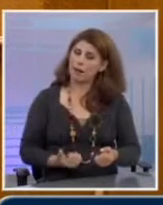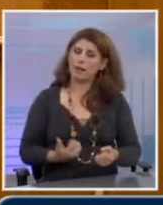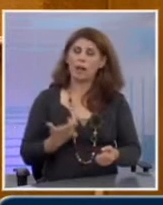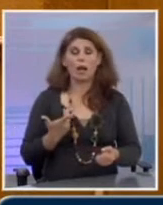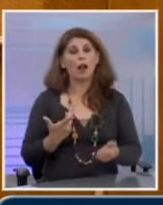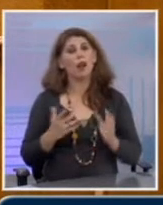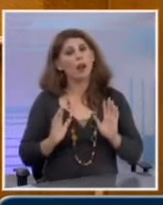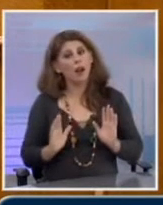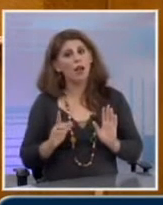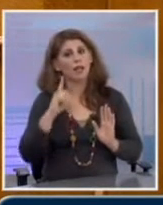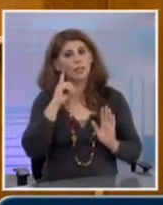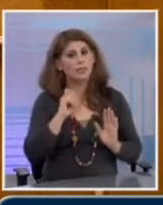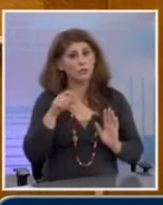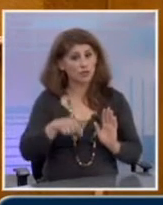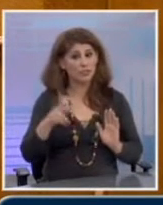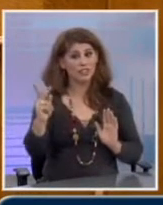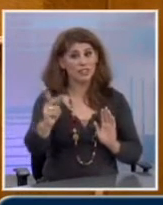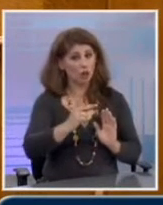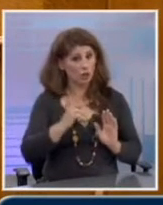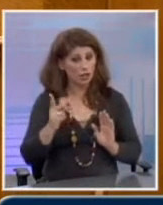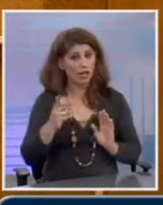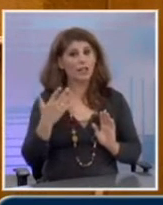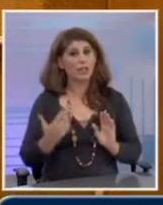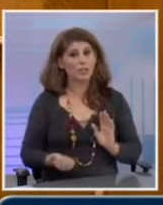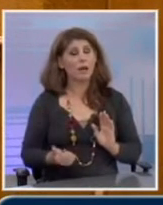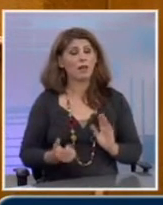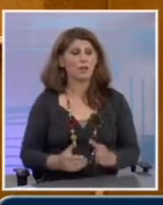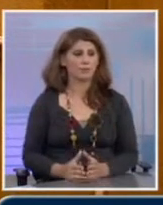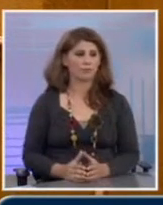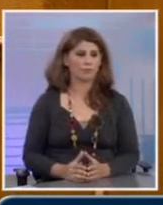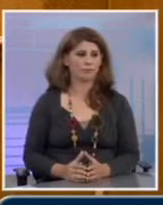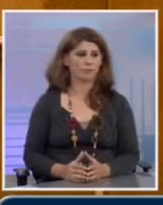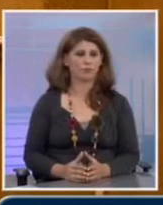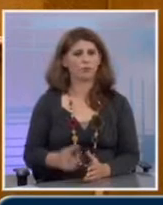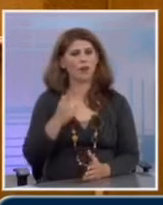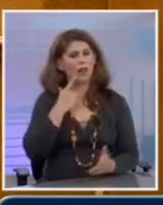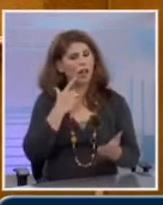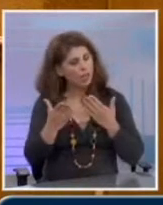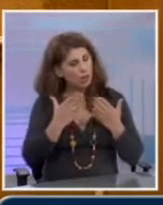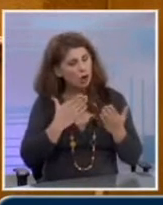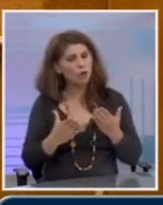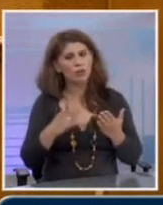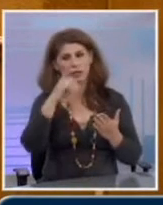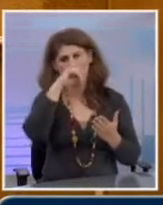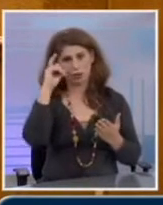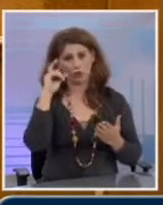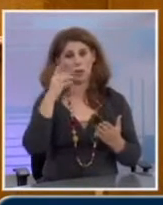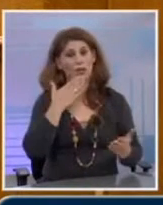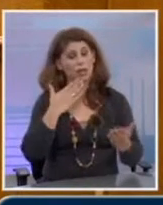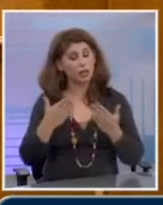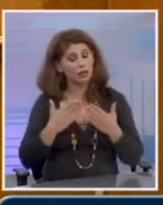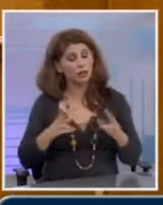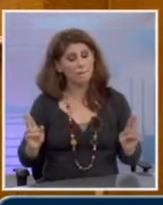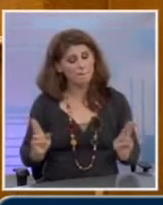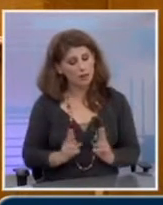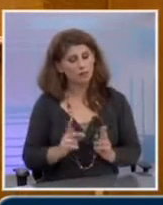επίσης ότι σε αυτή την κοινωνία υπάρχει και κατανόηση των δυσκολιών, κατανόηση των